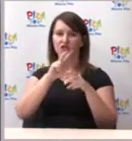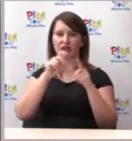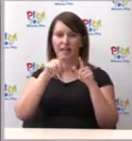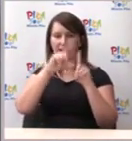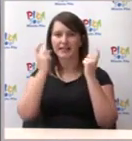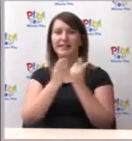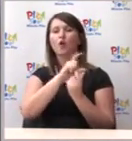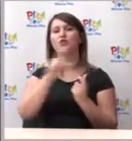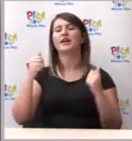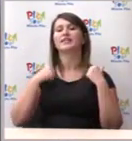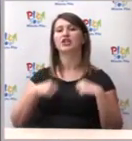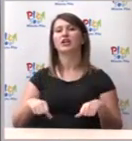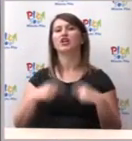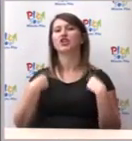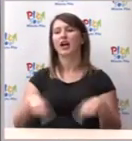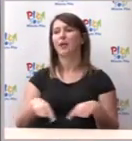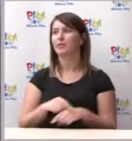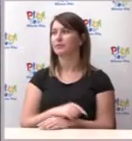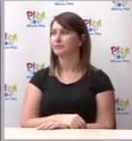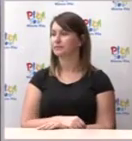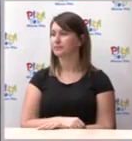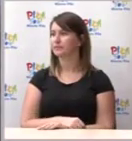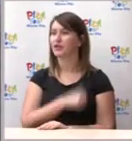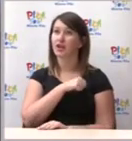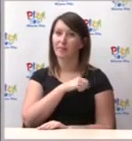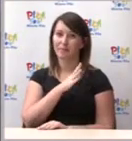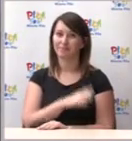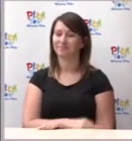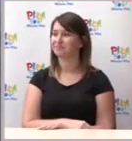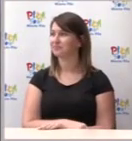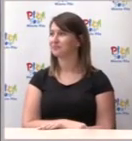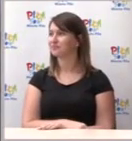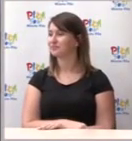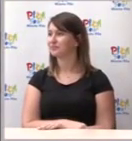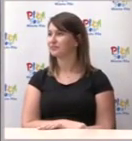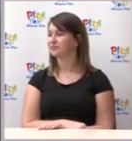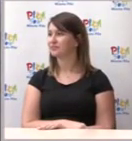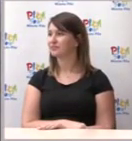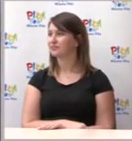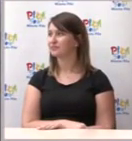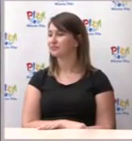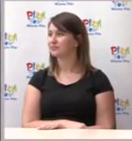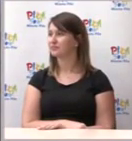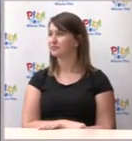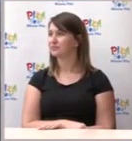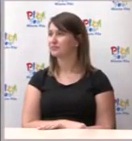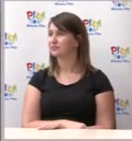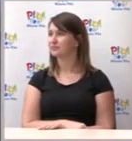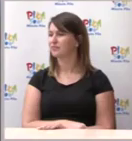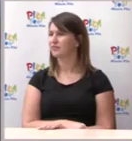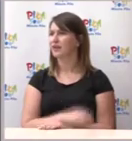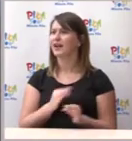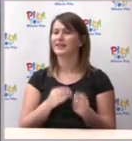Druga kwestia to kwestia techniczna, panie przewodniczący, nie wiem, prośba jest taka, z naszej strony bardzo słabo dzisiaj słychać, niewyraźnie, jest